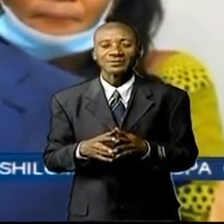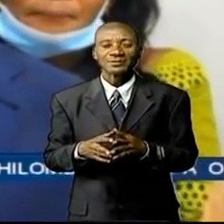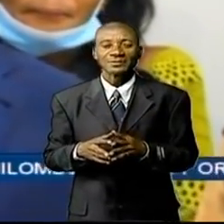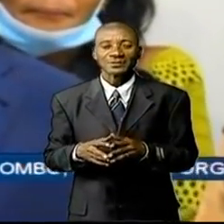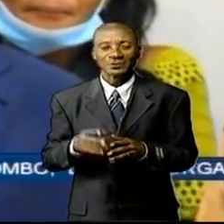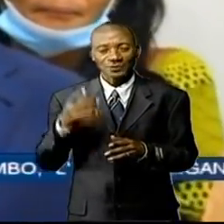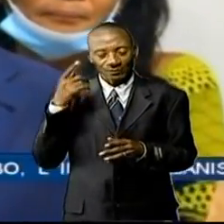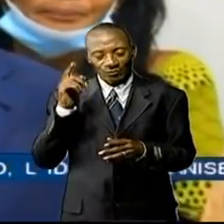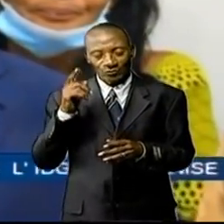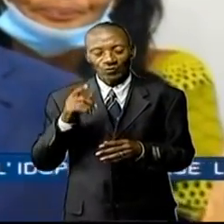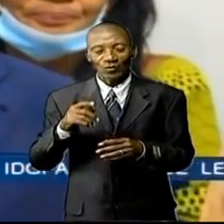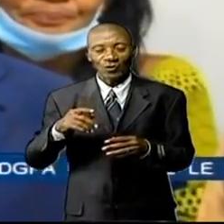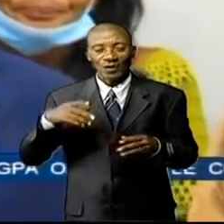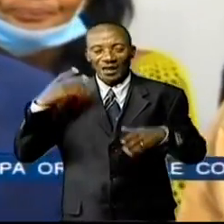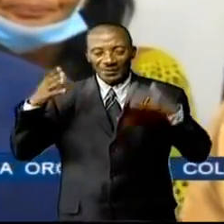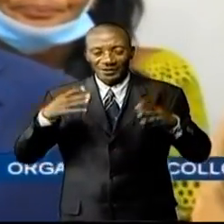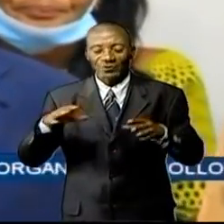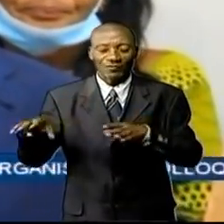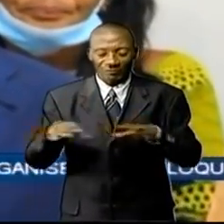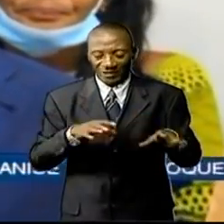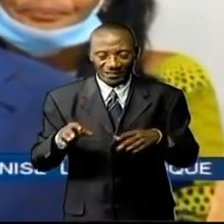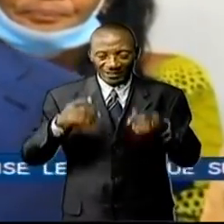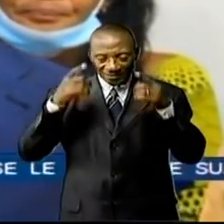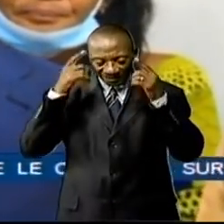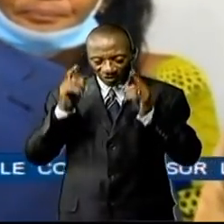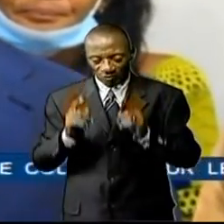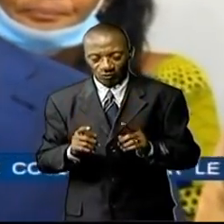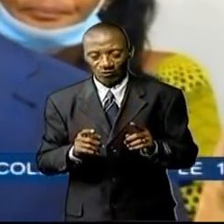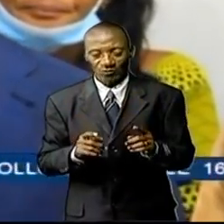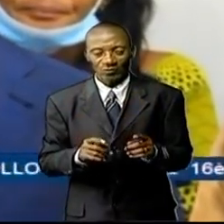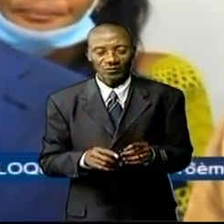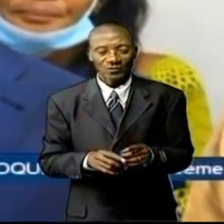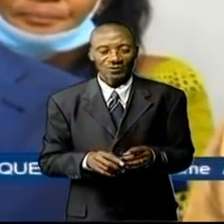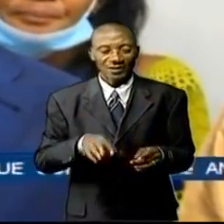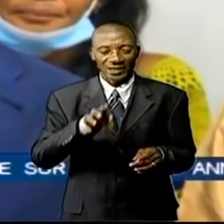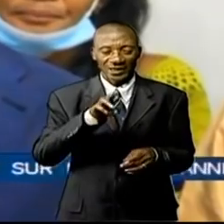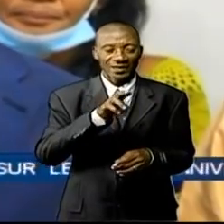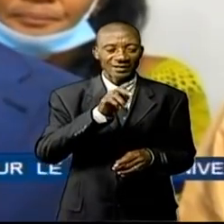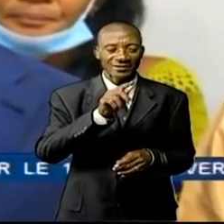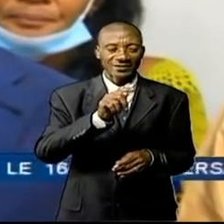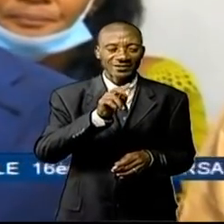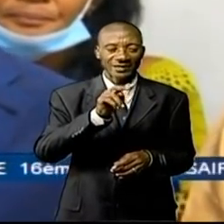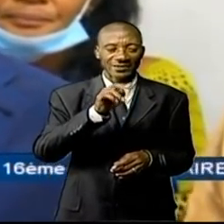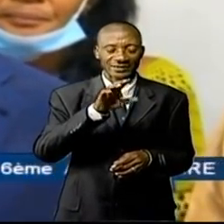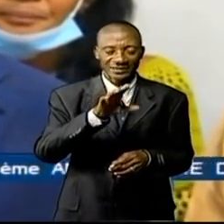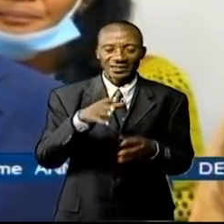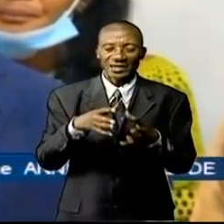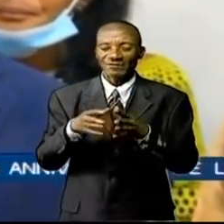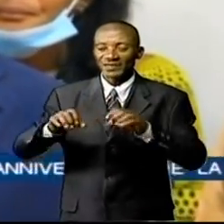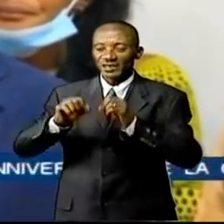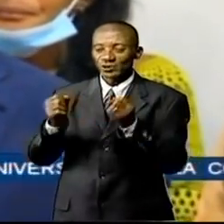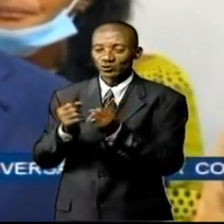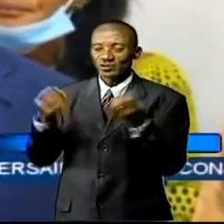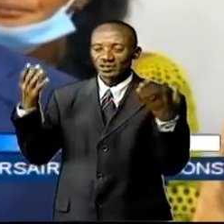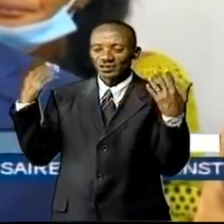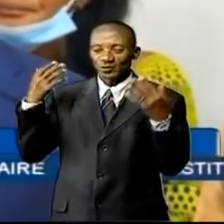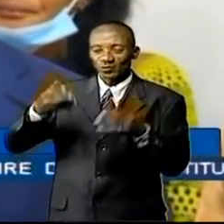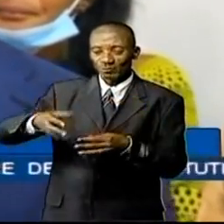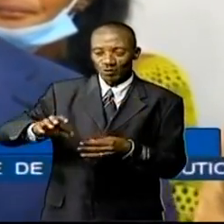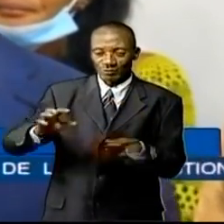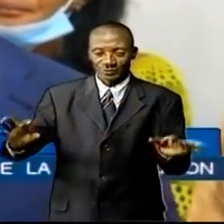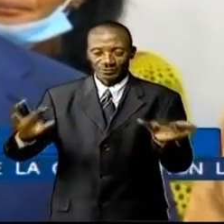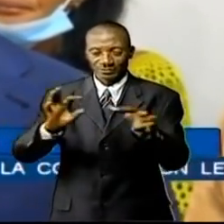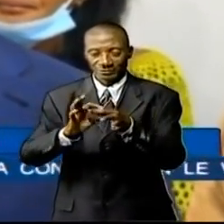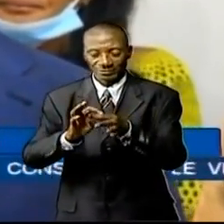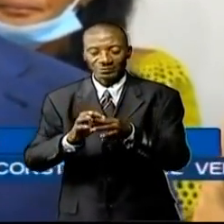cet accord qui nous lie. Voici bientôt une année. Il est de notre devoir, nous, Radio Télévision Congolaise,